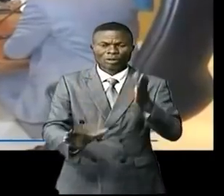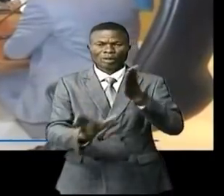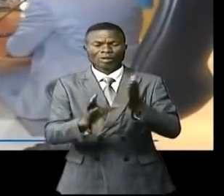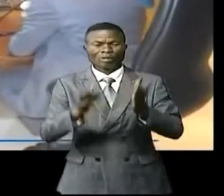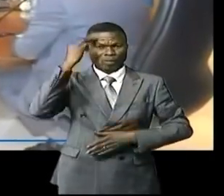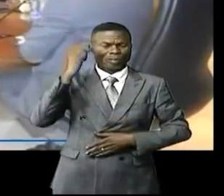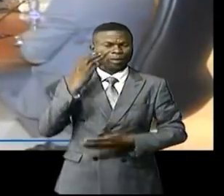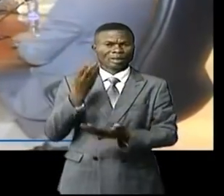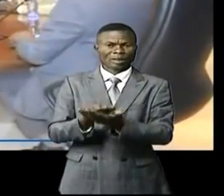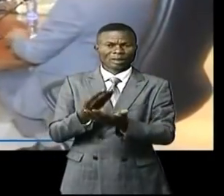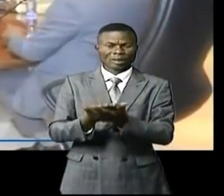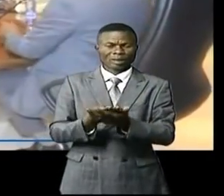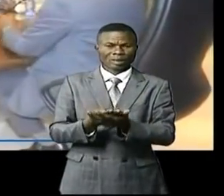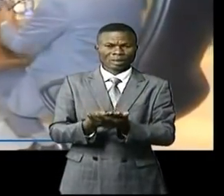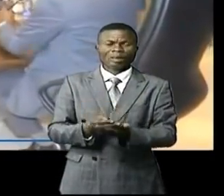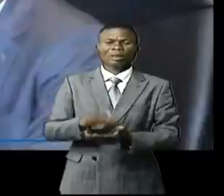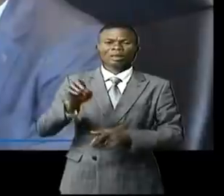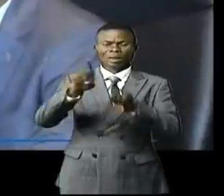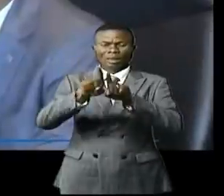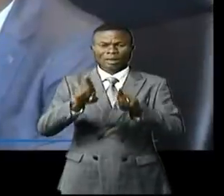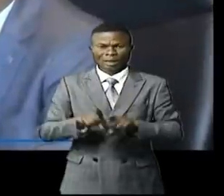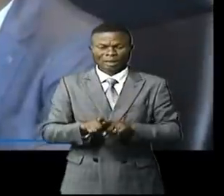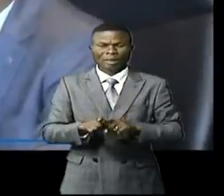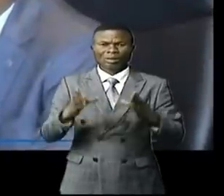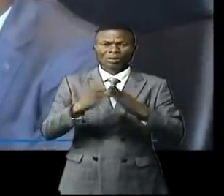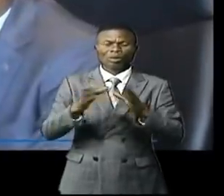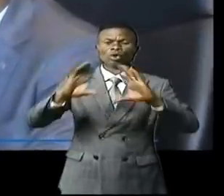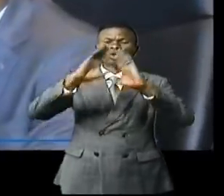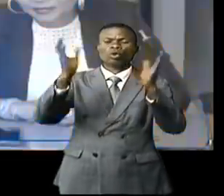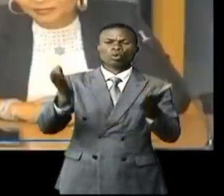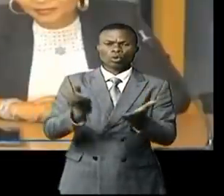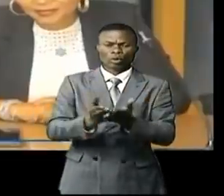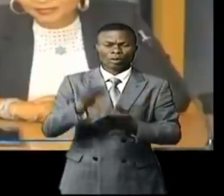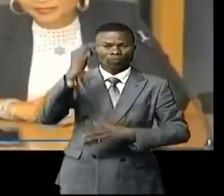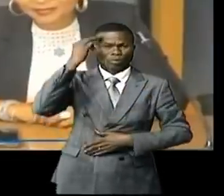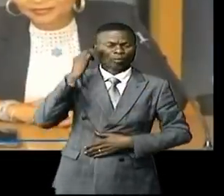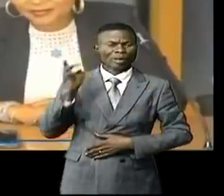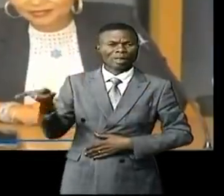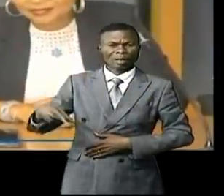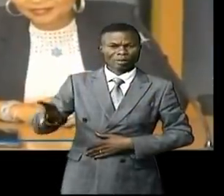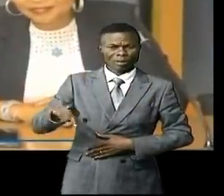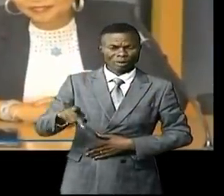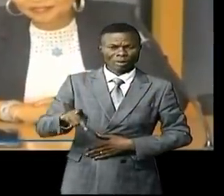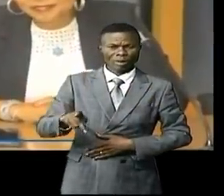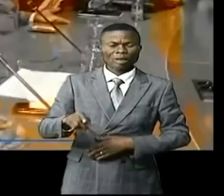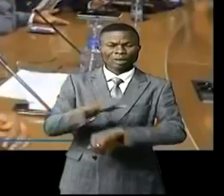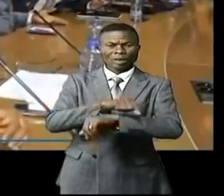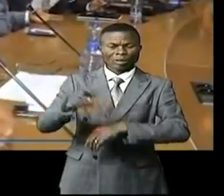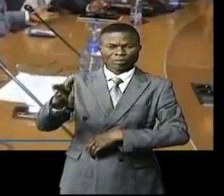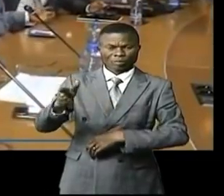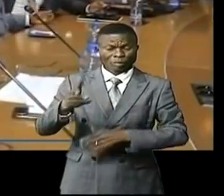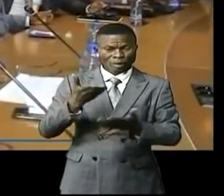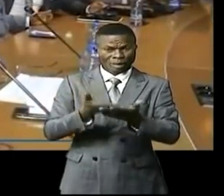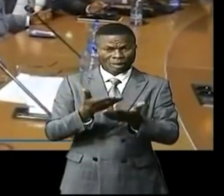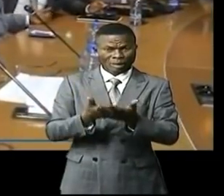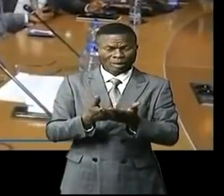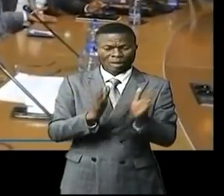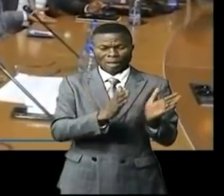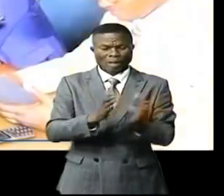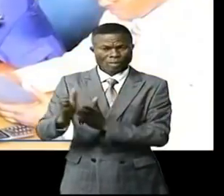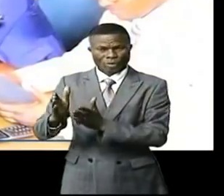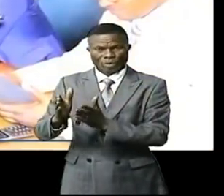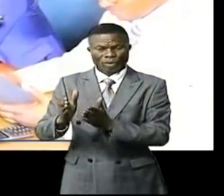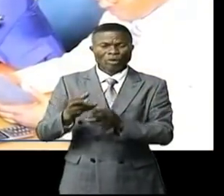du Budget, Élisée Bokoumoua Namaposo, avec le collectif de ministres provinciaux de ce ministère. Au menu, l'élaboration,